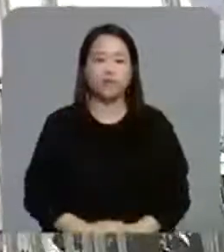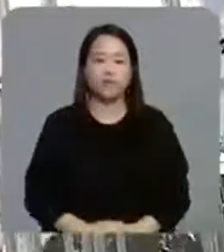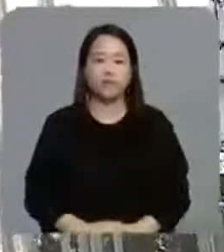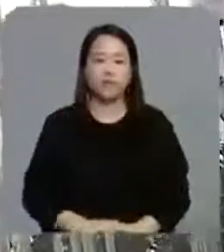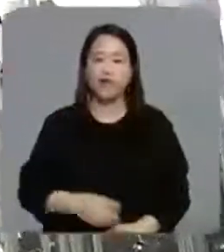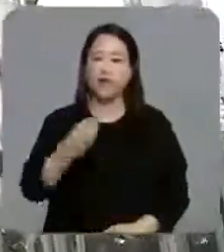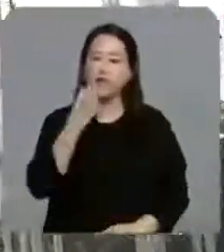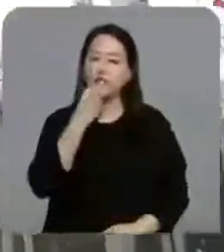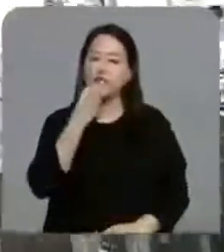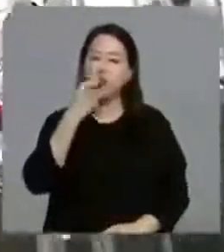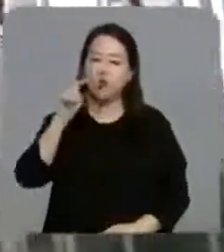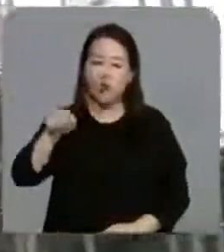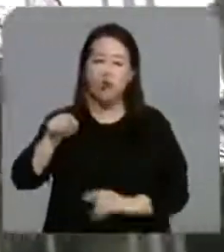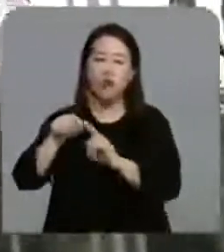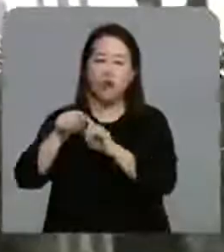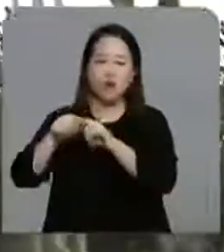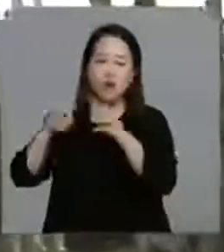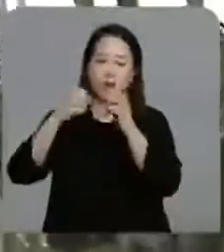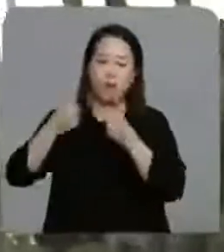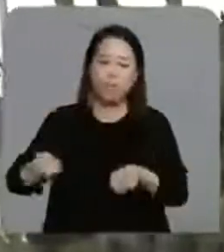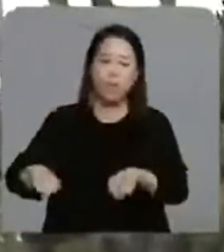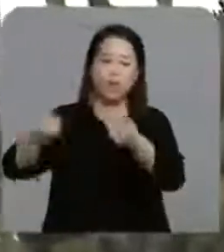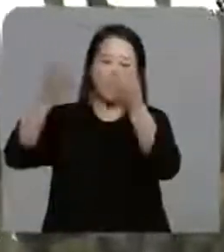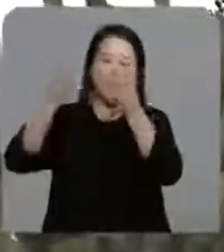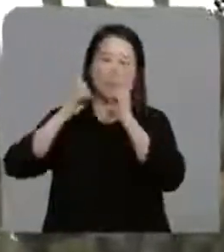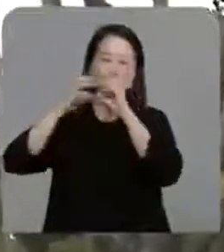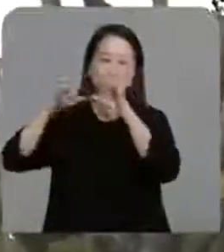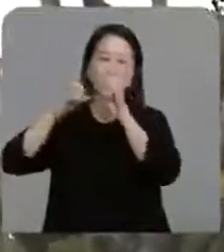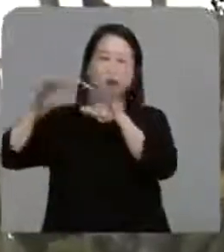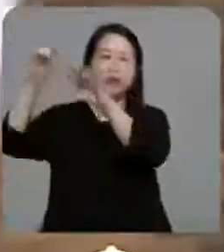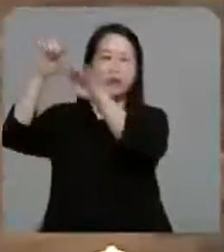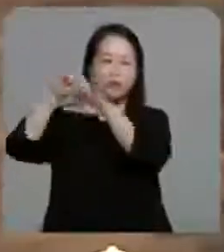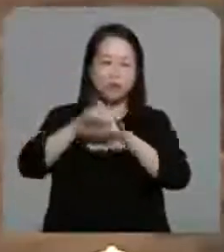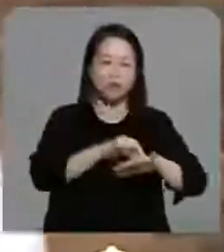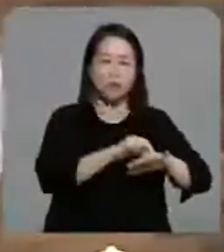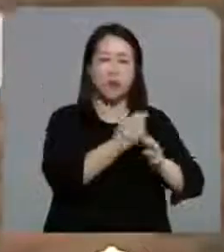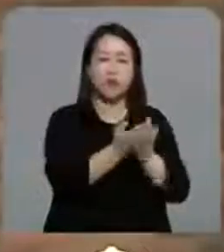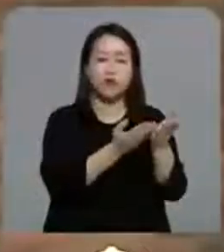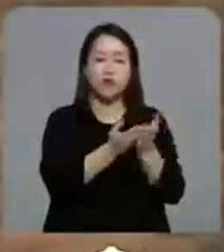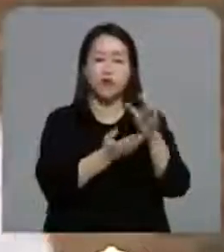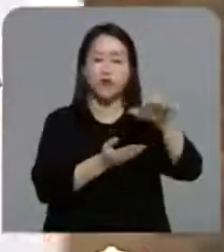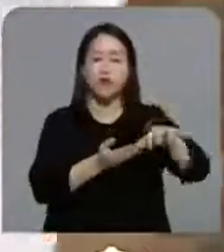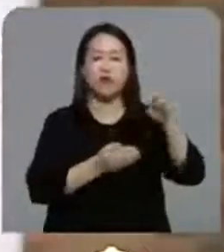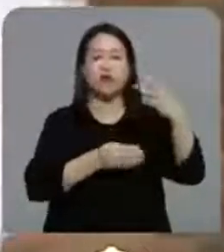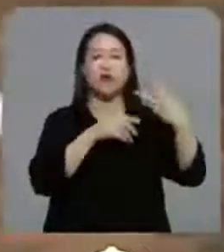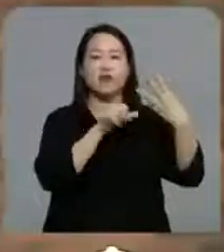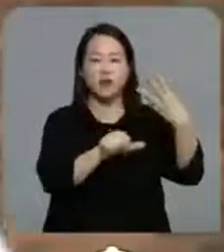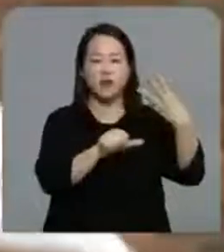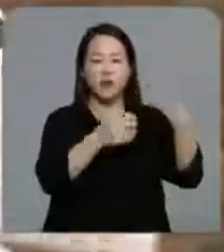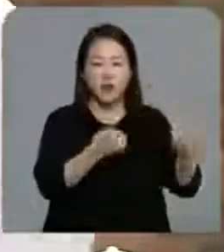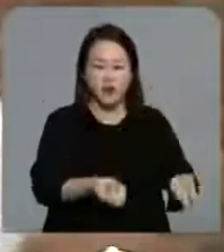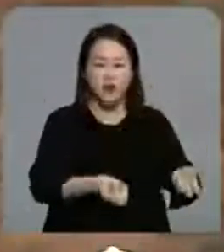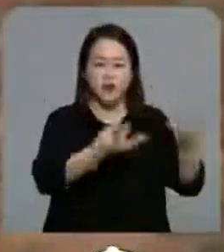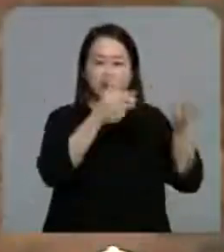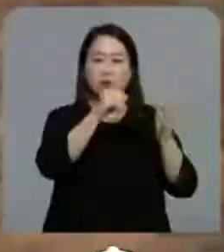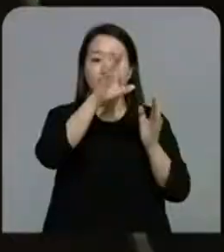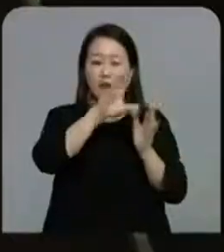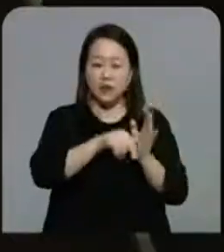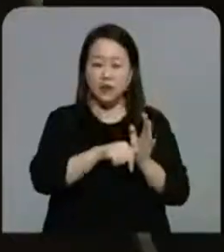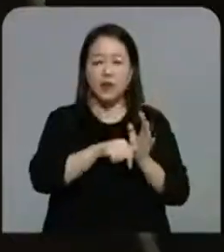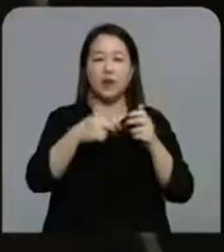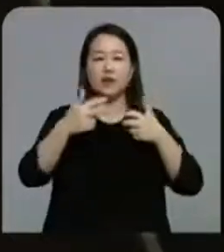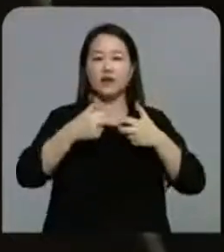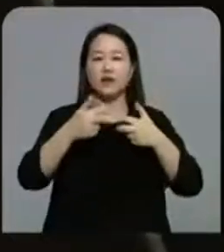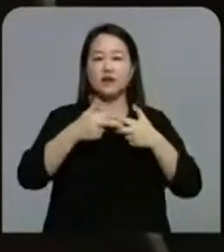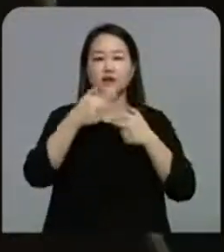서울 파고다 공원에 함성을 이어받은 군산에 3호 만세운동 당시 세브란스 의대생이 어떤 김병수 는